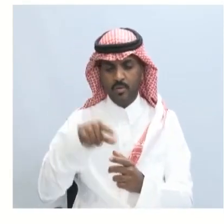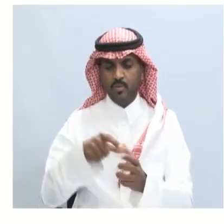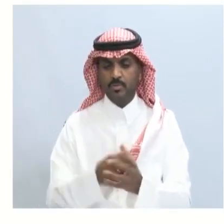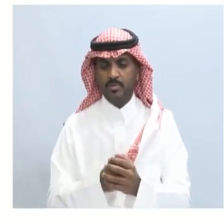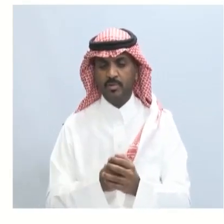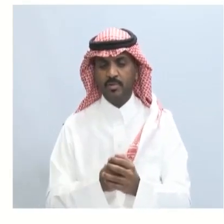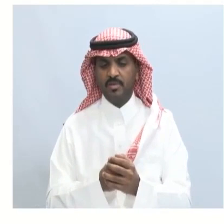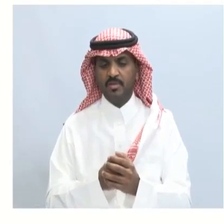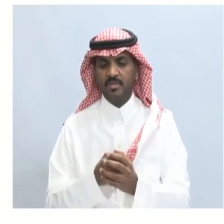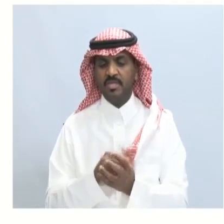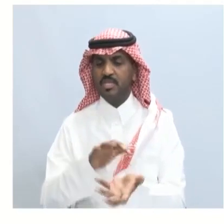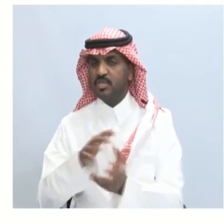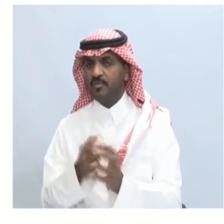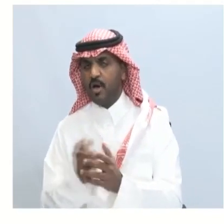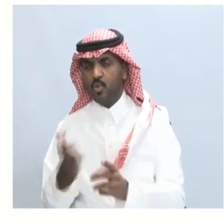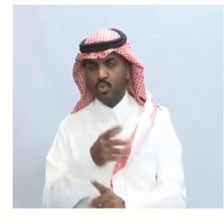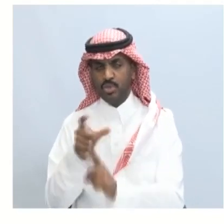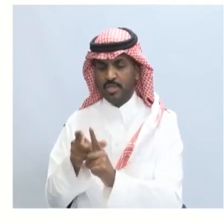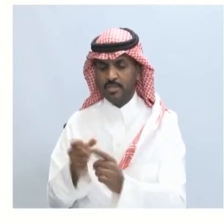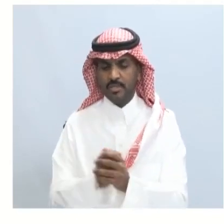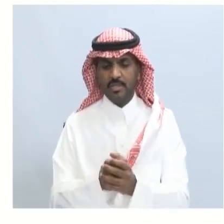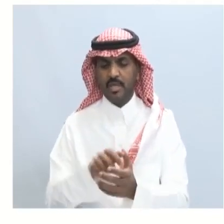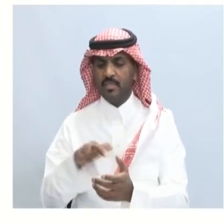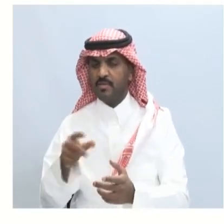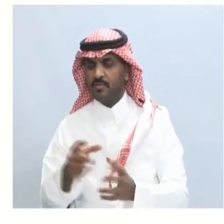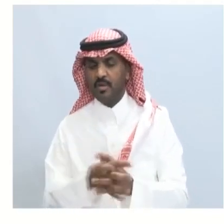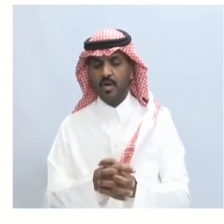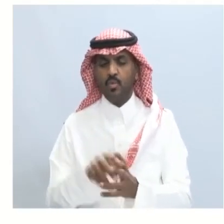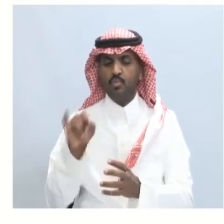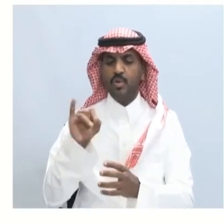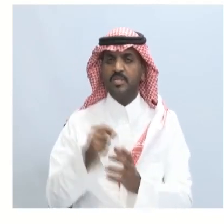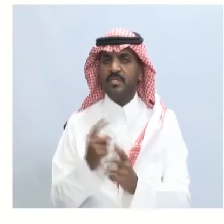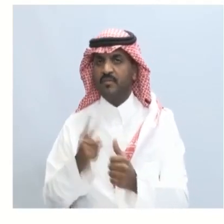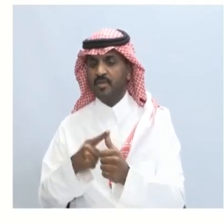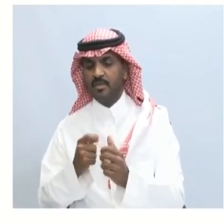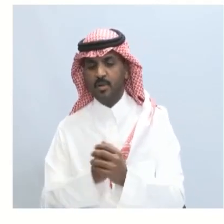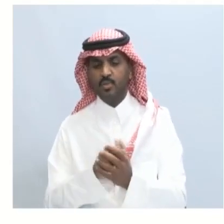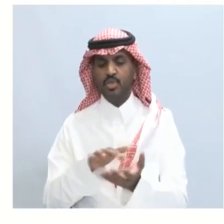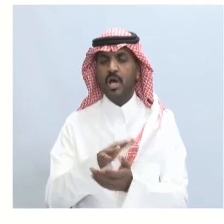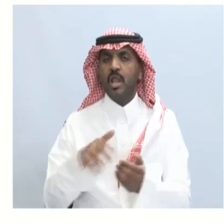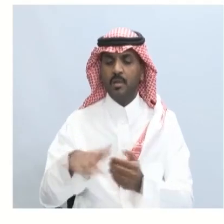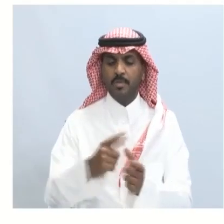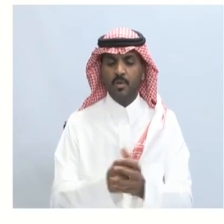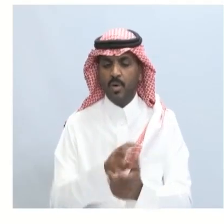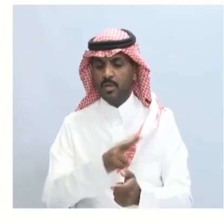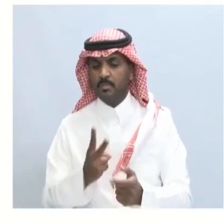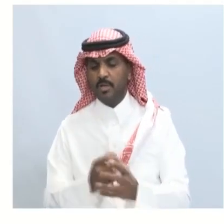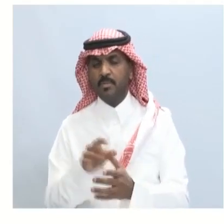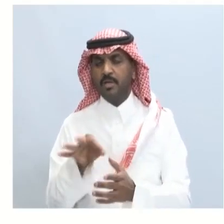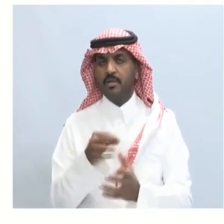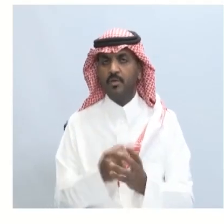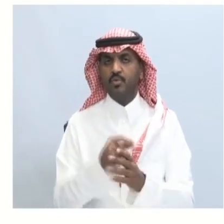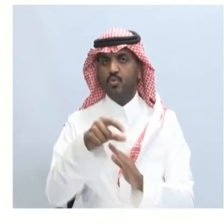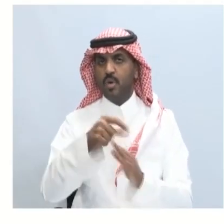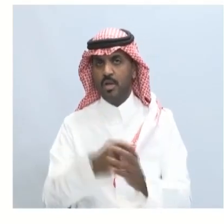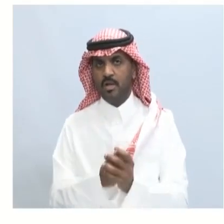الشخص ذي الصفه كذا او الشخص ذي الصفه كذا او المؤسسه الفرديه او الجهه العامه او غيرها ما لم يختر عنوانا